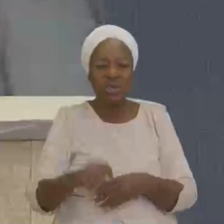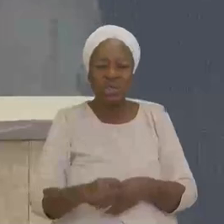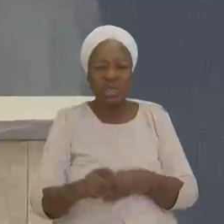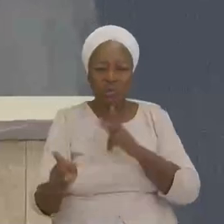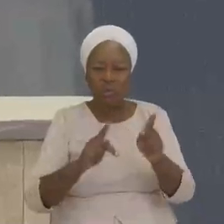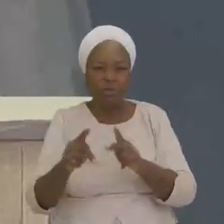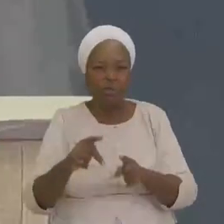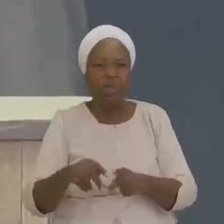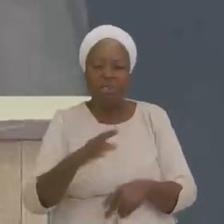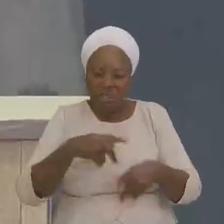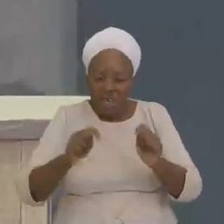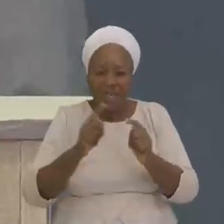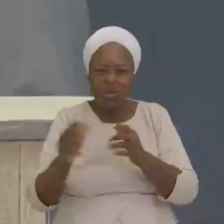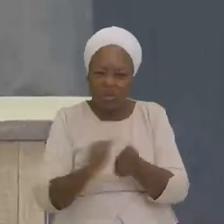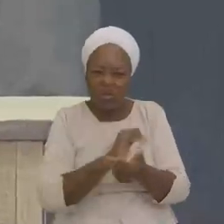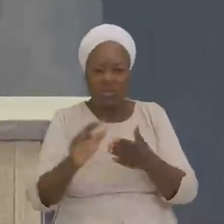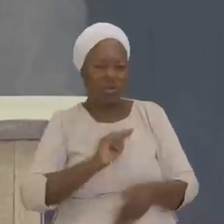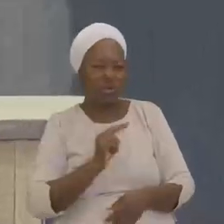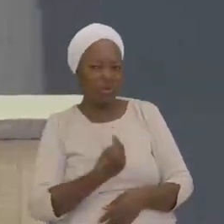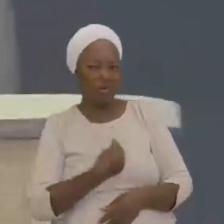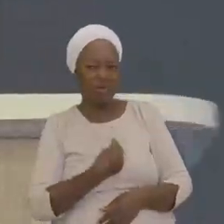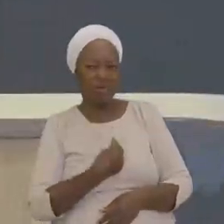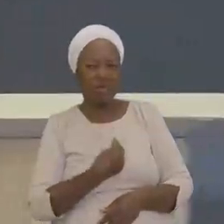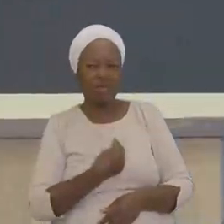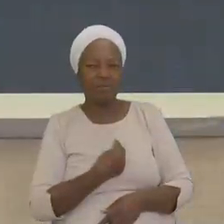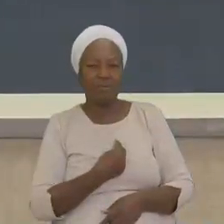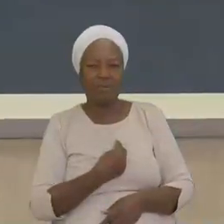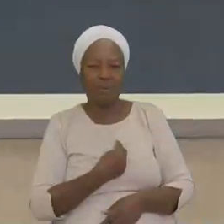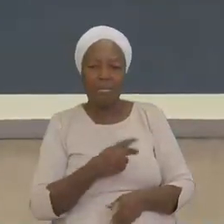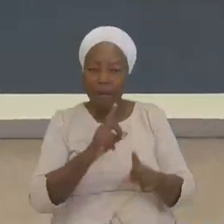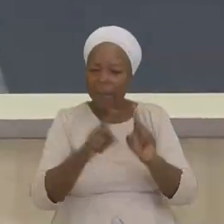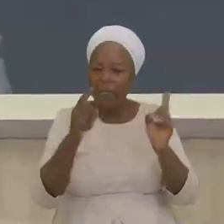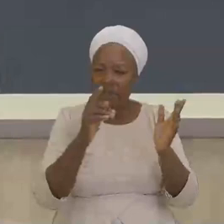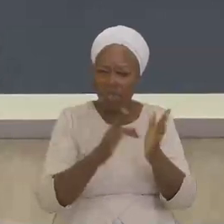Satan et les démons vont essayer de nous dévaster.